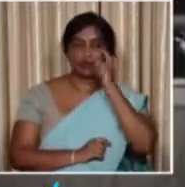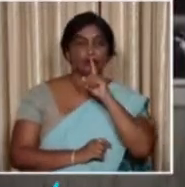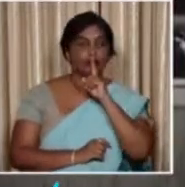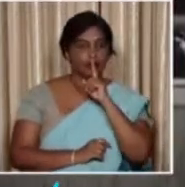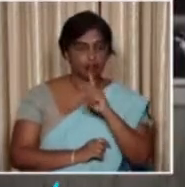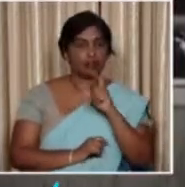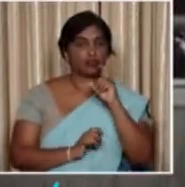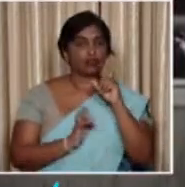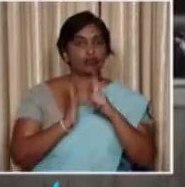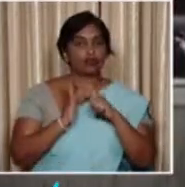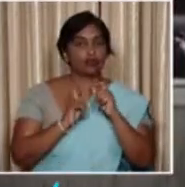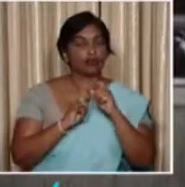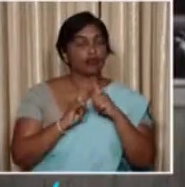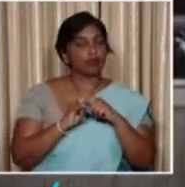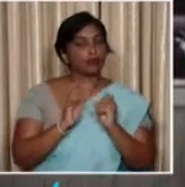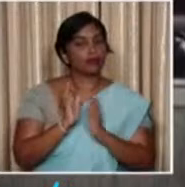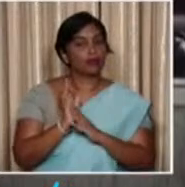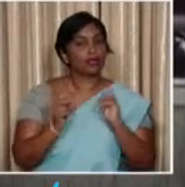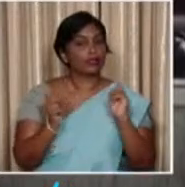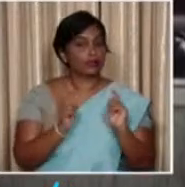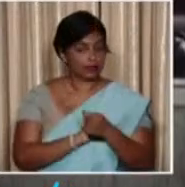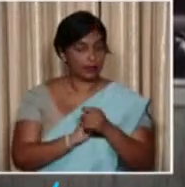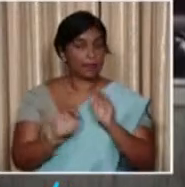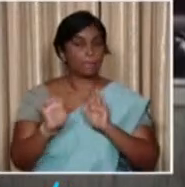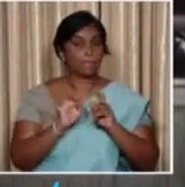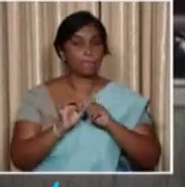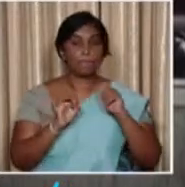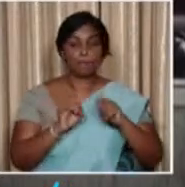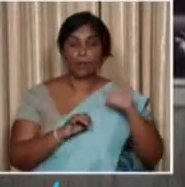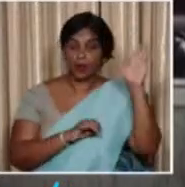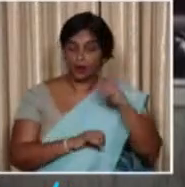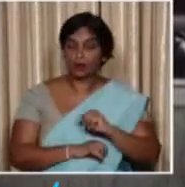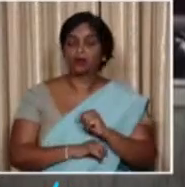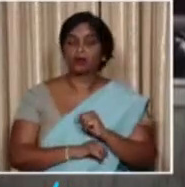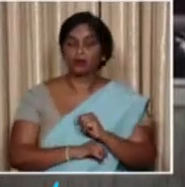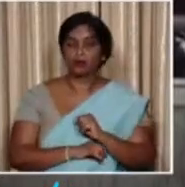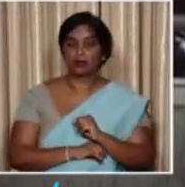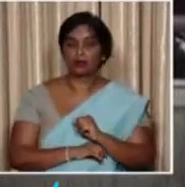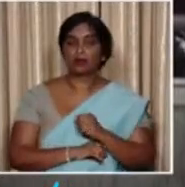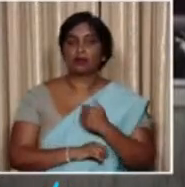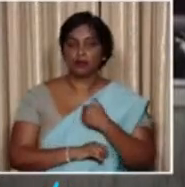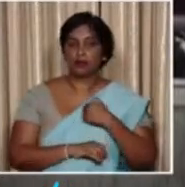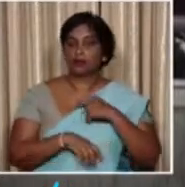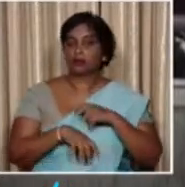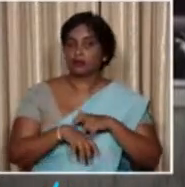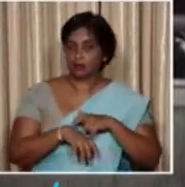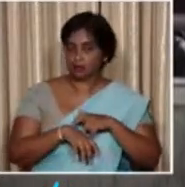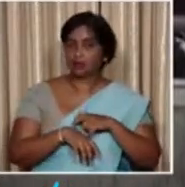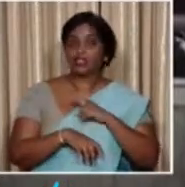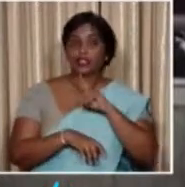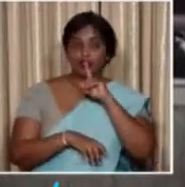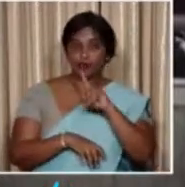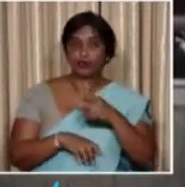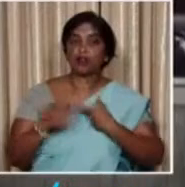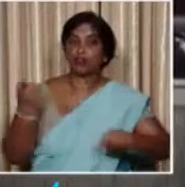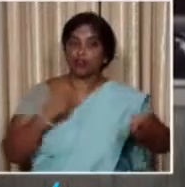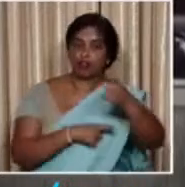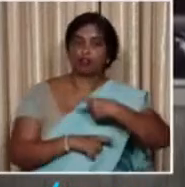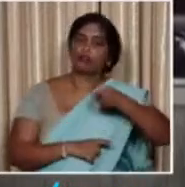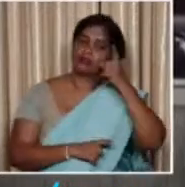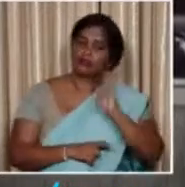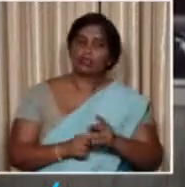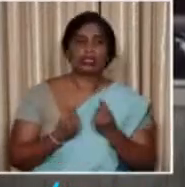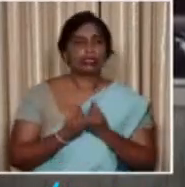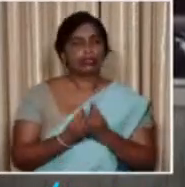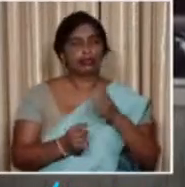මේ කෝප් කමිටියට ක්‍රිකට් පාලක මණ්ඩලයේ ගේන්න කියන කාරණය මම මේ අවස්ථාවේ කිව්වේ අපිට අපි ඔක්කොම එකඟයි මේකේ පුළුවන්